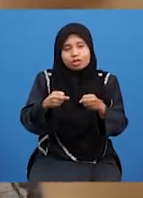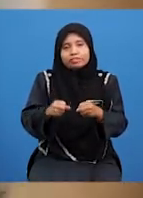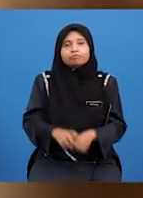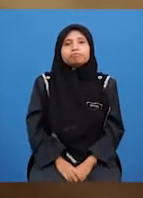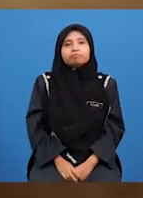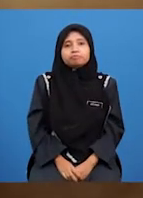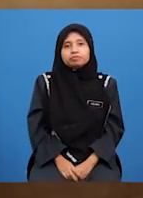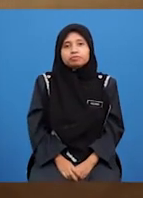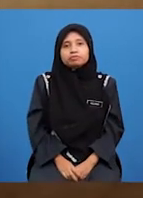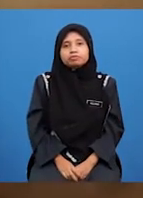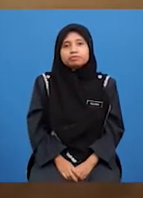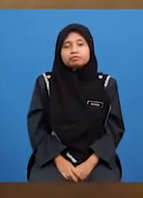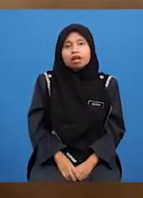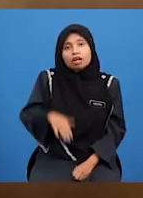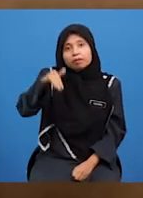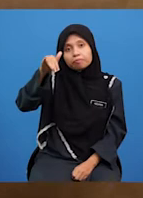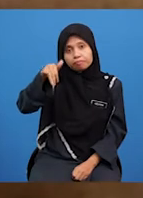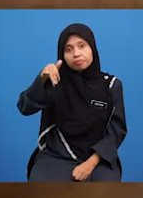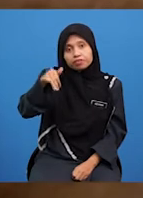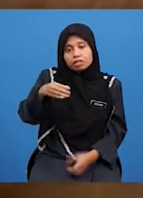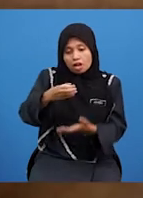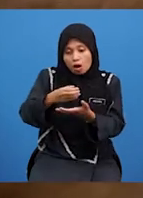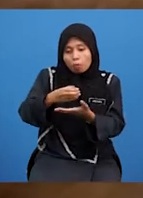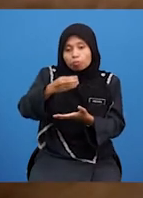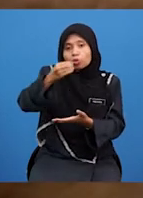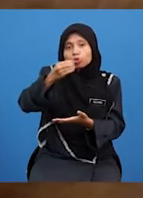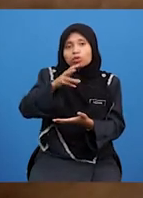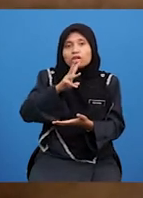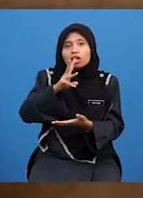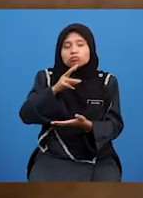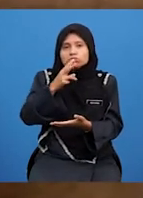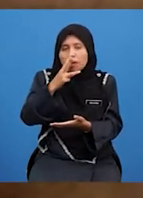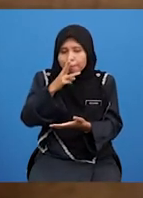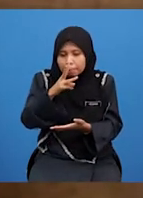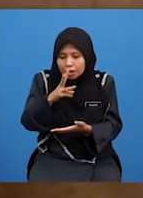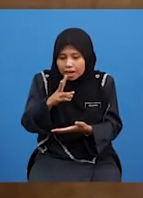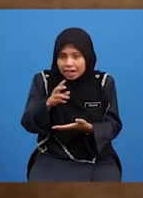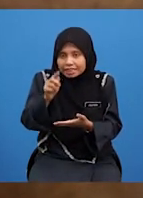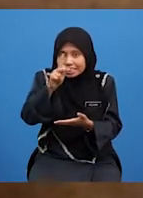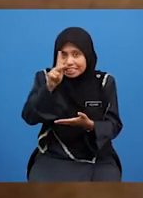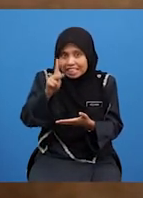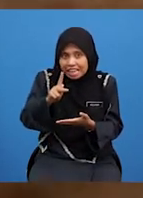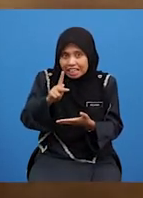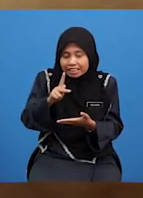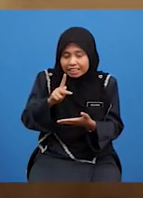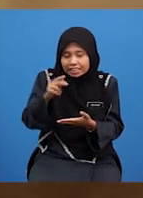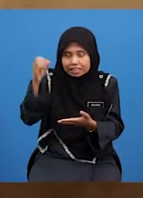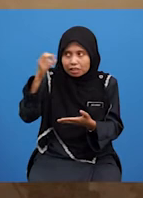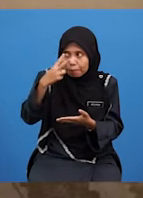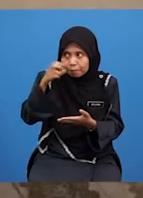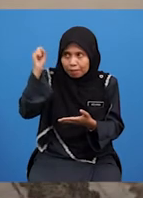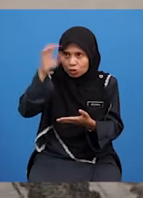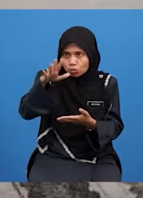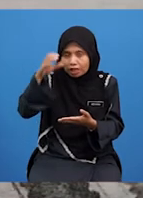Ya, botol air itu nampak berkilat dan ada kesan pantulan cahaya. Tetapi,